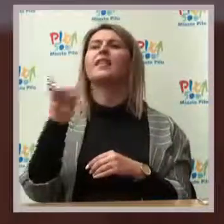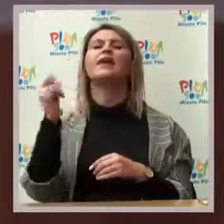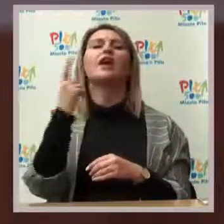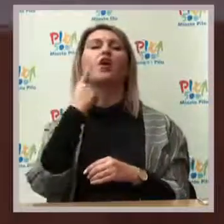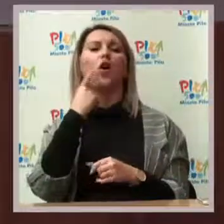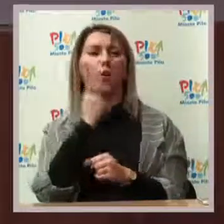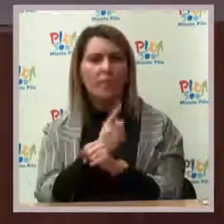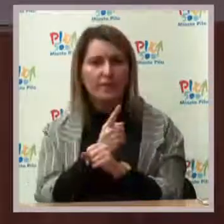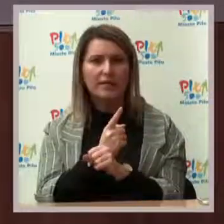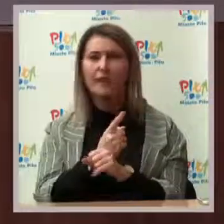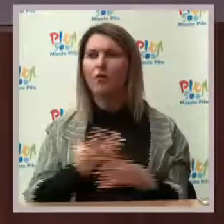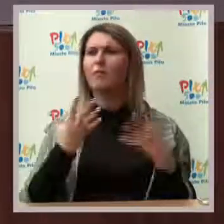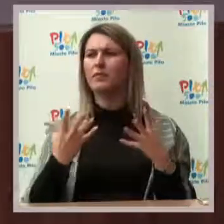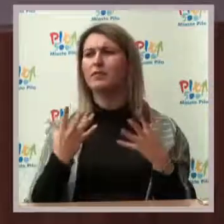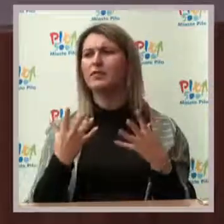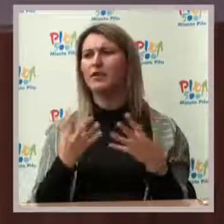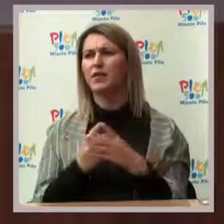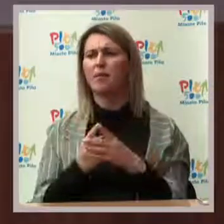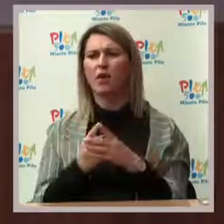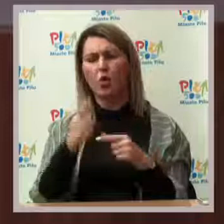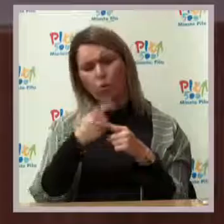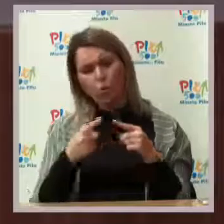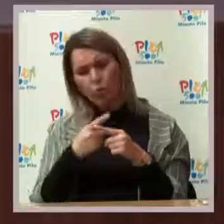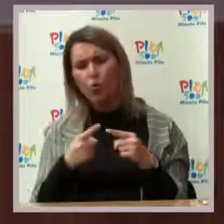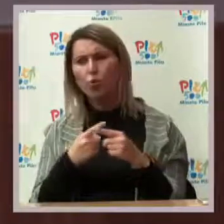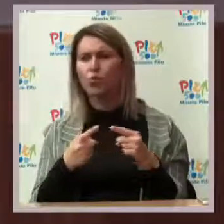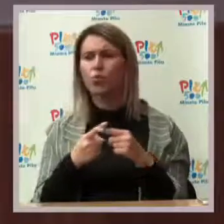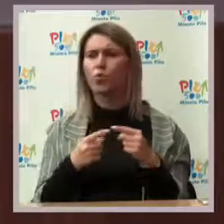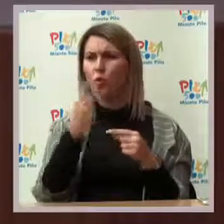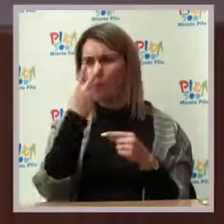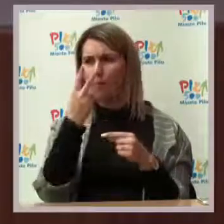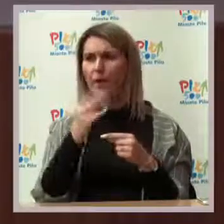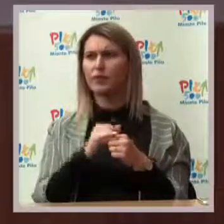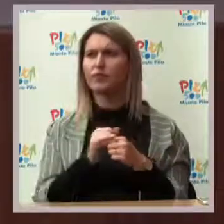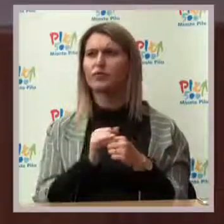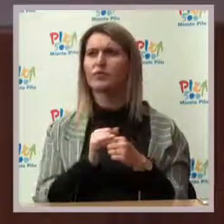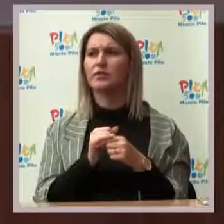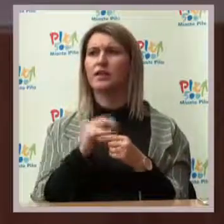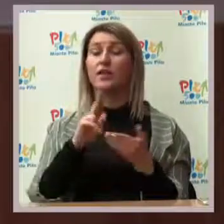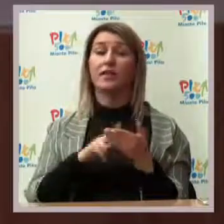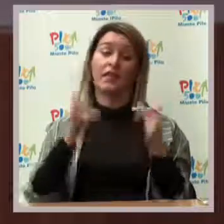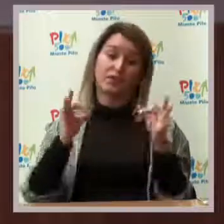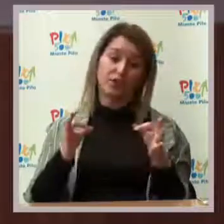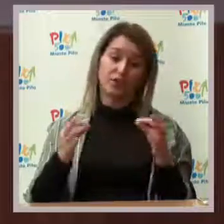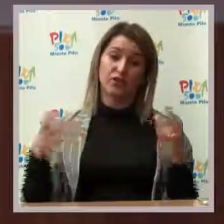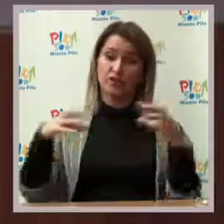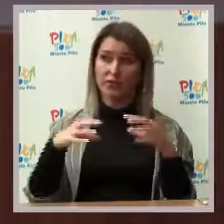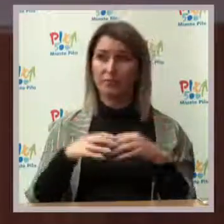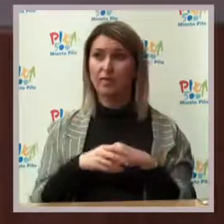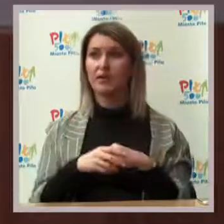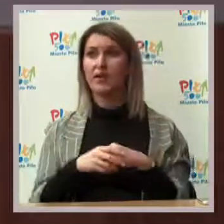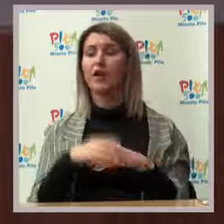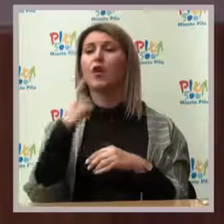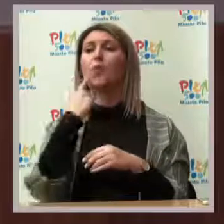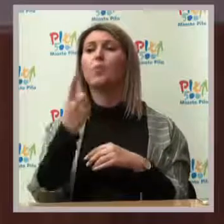chciałem naprawdę w takim telegraficznym skrócie, patrząc na zakres dzisiejszej sesji,